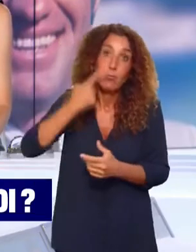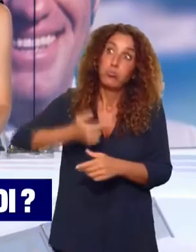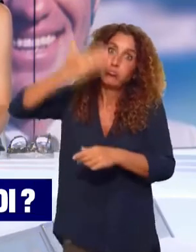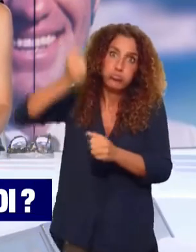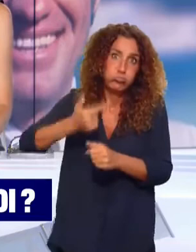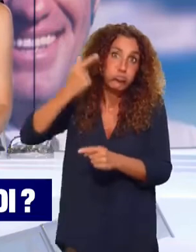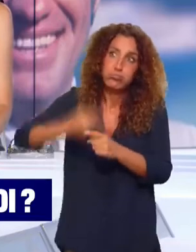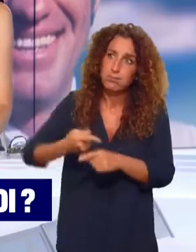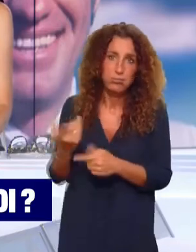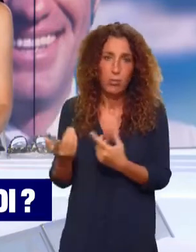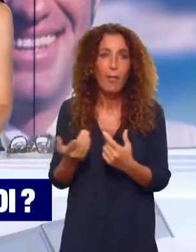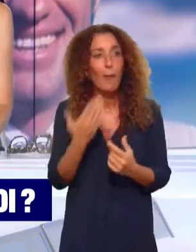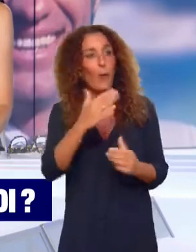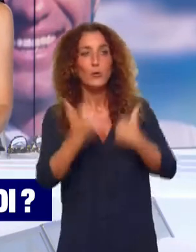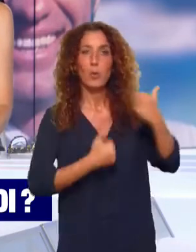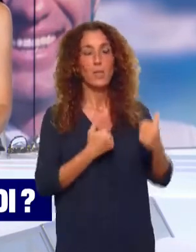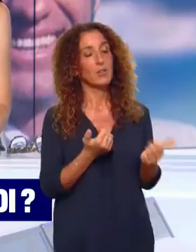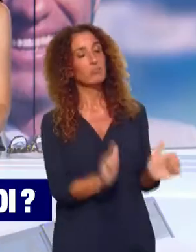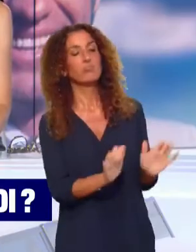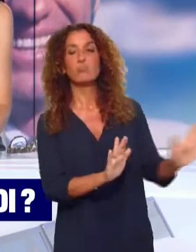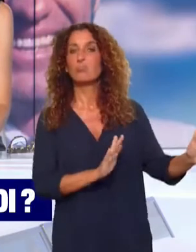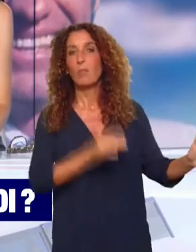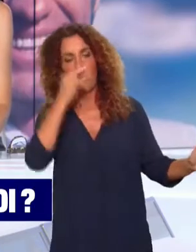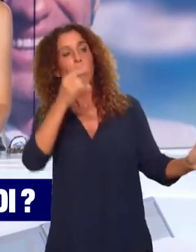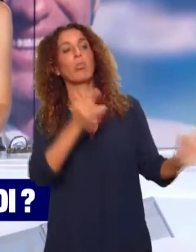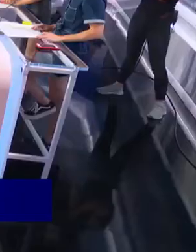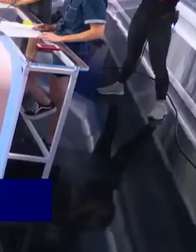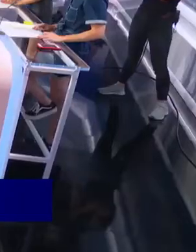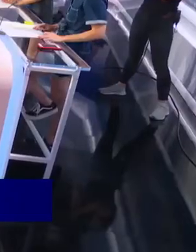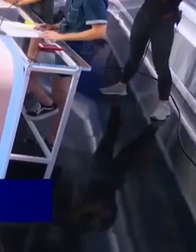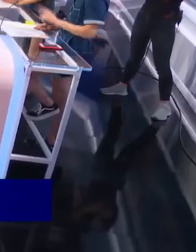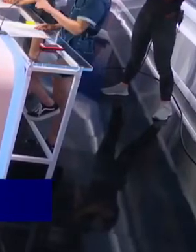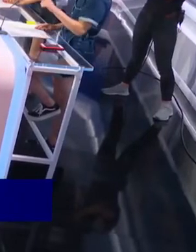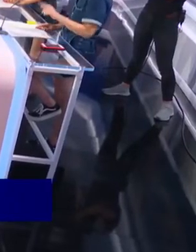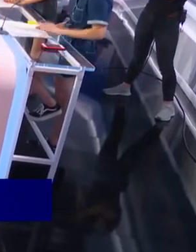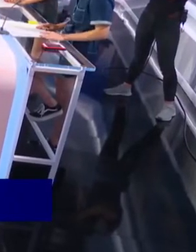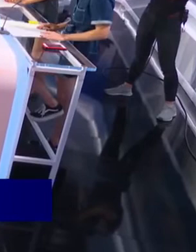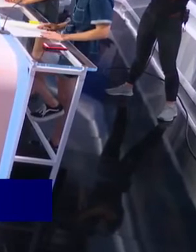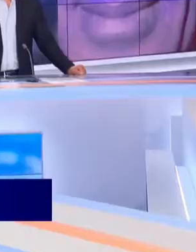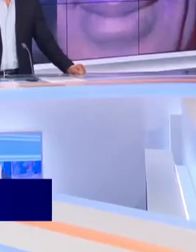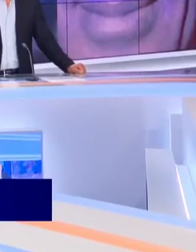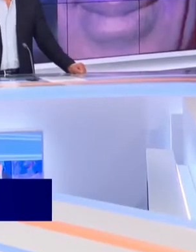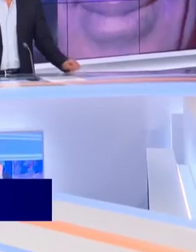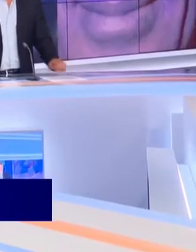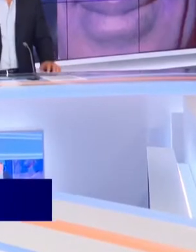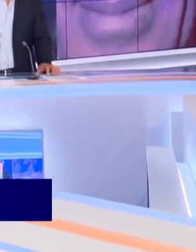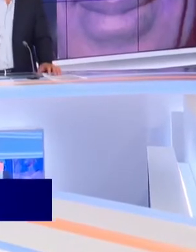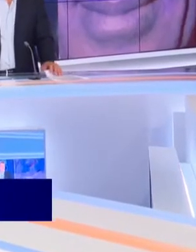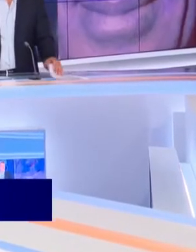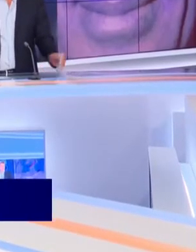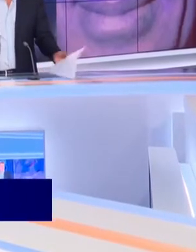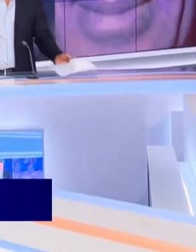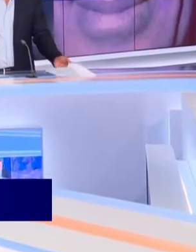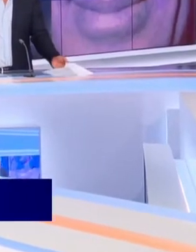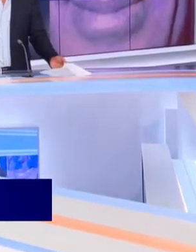qu'il y a d'autres très grands acteurs qui sont quand même un peu plus distants. Mm-hmm. Bon. Ça, c'est de l'improvisation. C'est mythique, Antoine. Elle, très libre et très